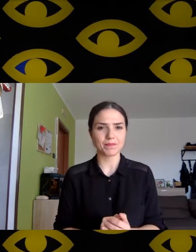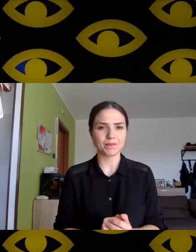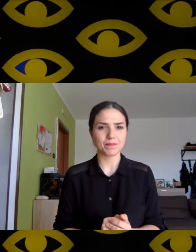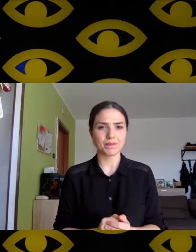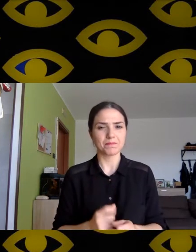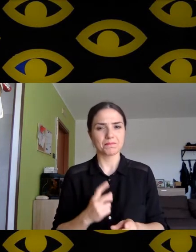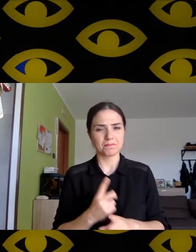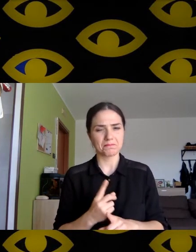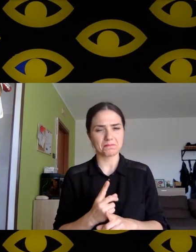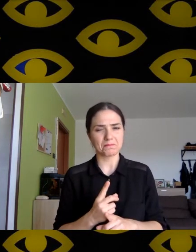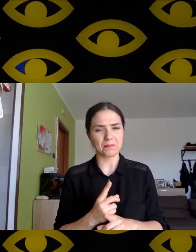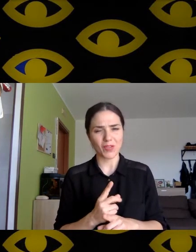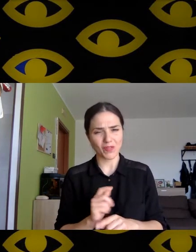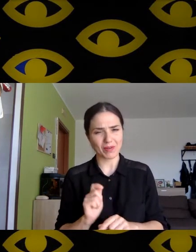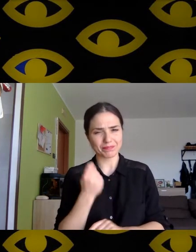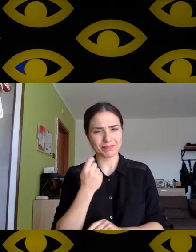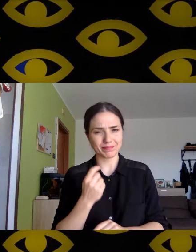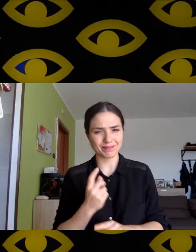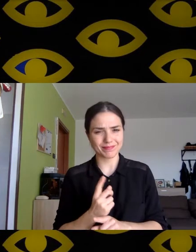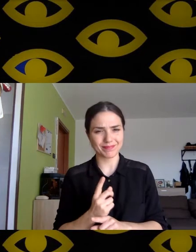Dovrei riuscire in questo momento a